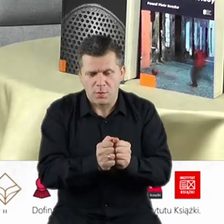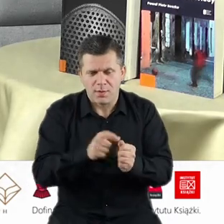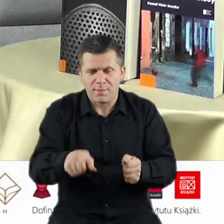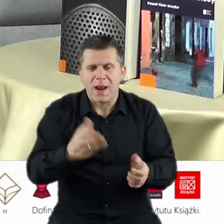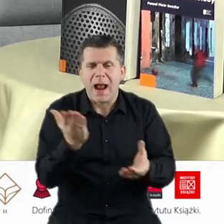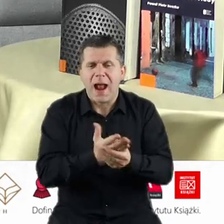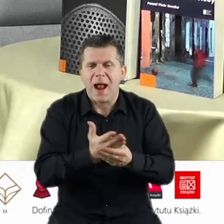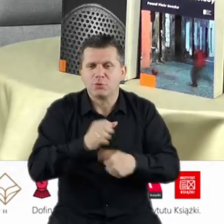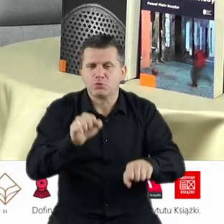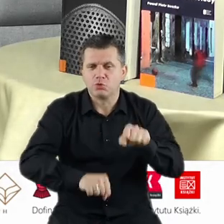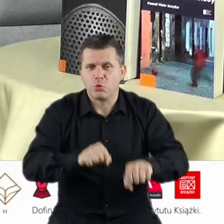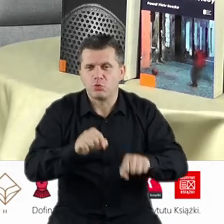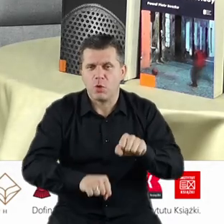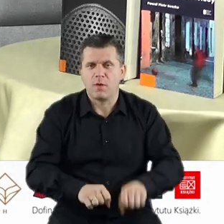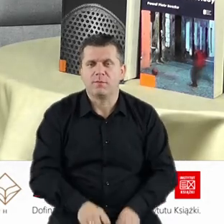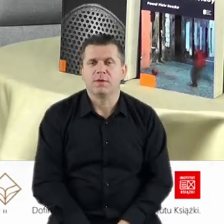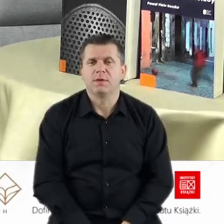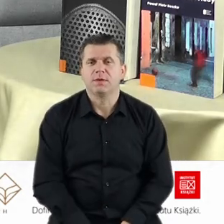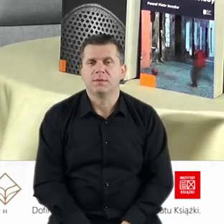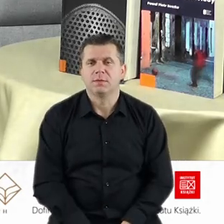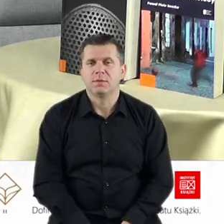do których dotarłem z akt sądowych,